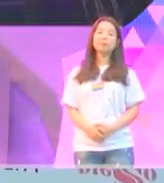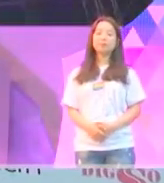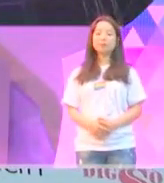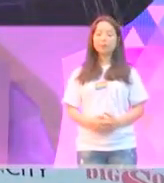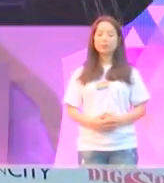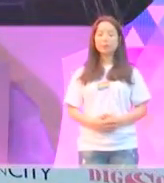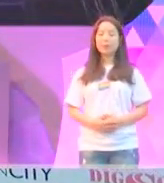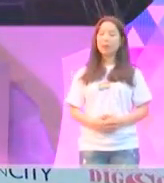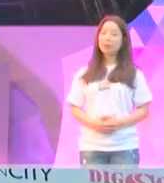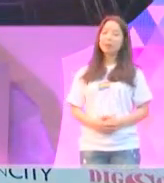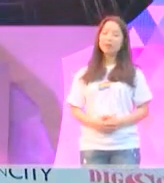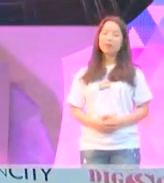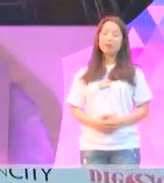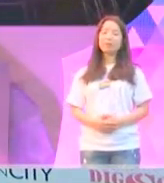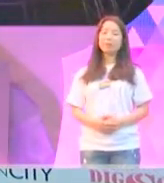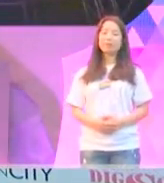네.